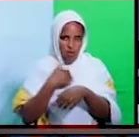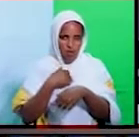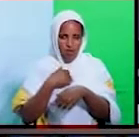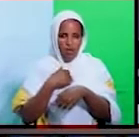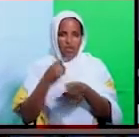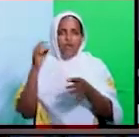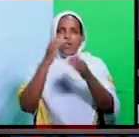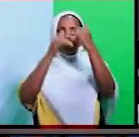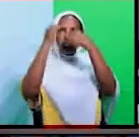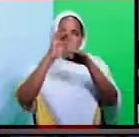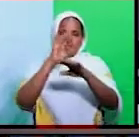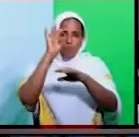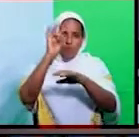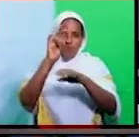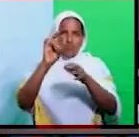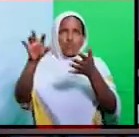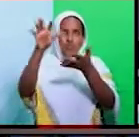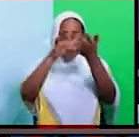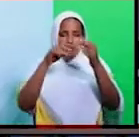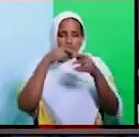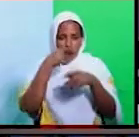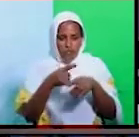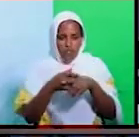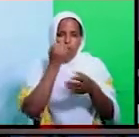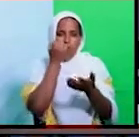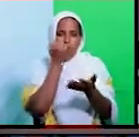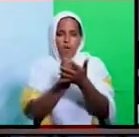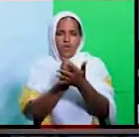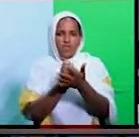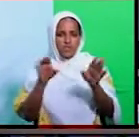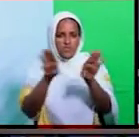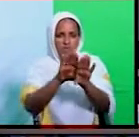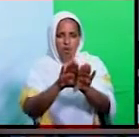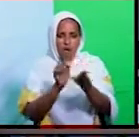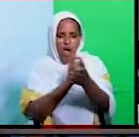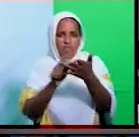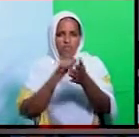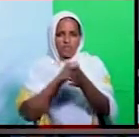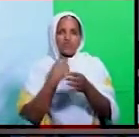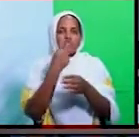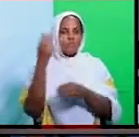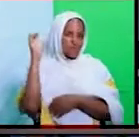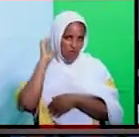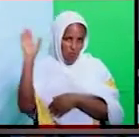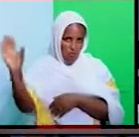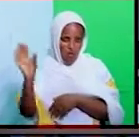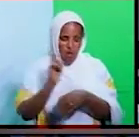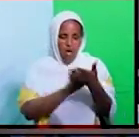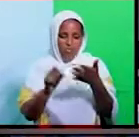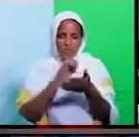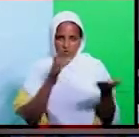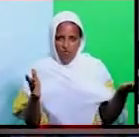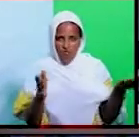ይዜማል። ከዛም ደግሞ ረሰየነ ድላዋነ ለሰማያ ወንጌል ቅዱስ ብለንኛም እንላለን። አቤቱ ቅዱስ ወንጌልን ለመስማት የተዘጋጀን